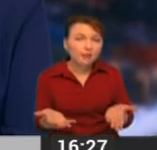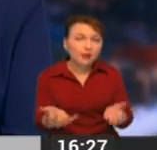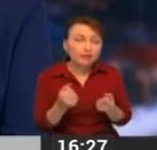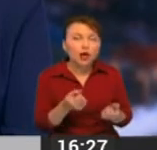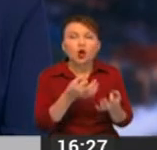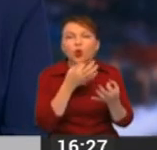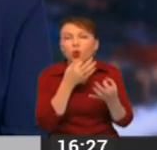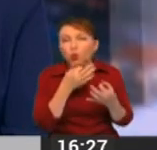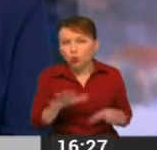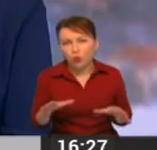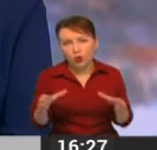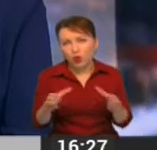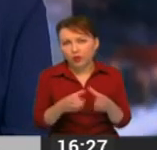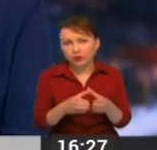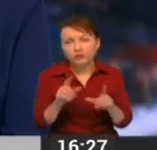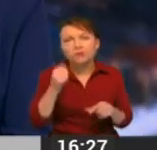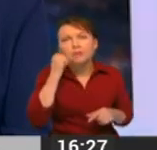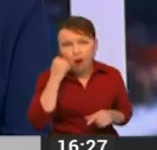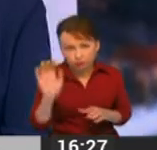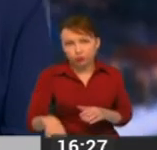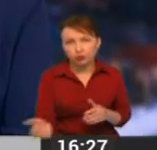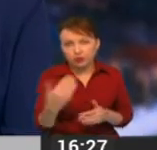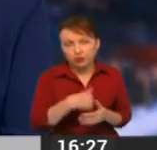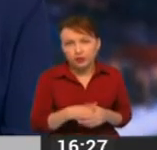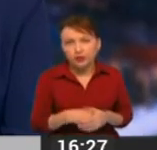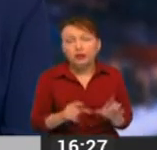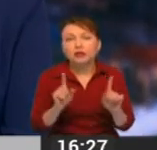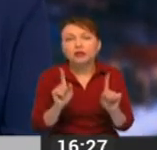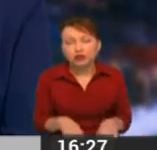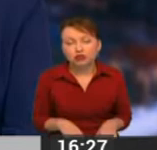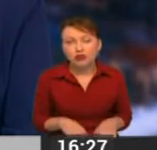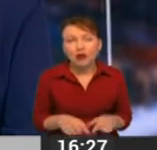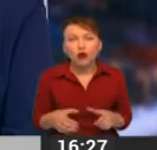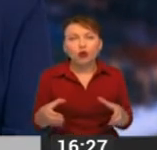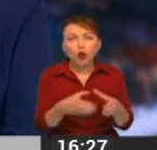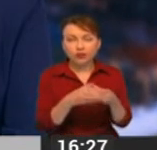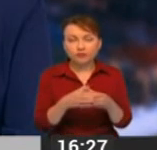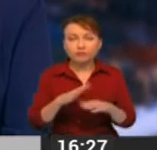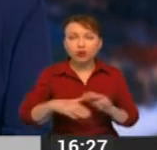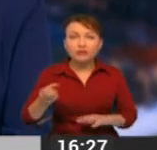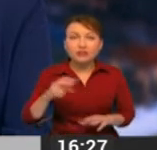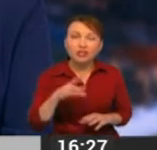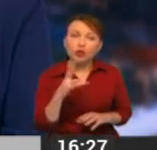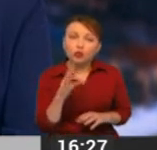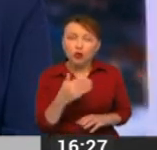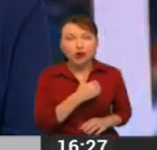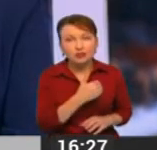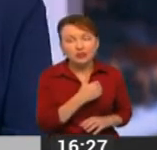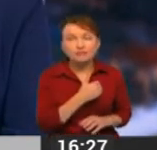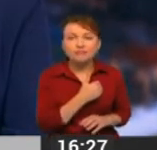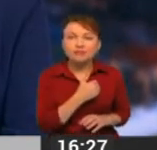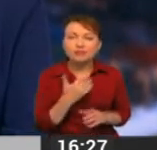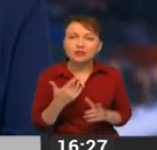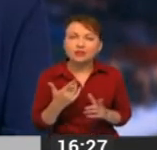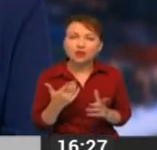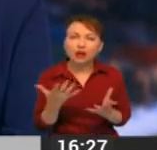любой коллектив, даже бабушек, даже коллектив, который он профессиональный, но хотят дать как бы